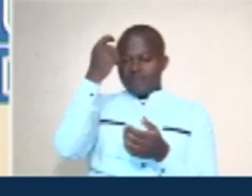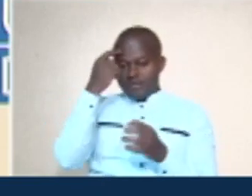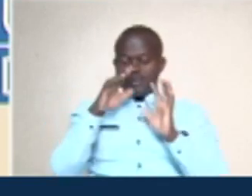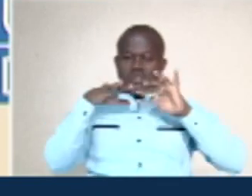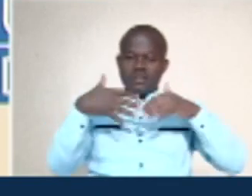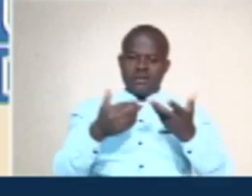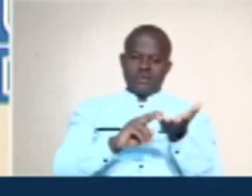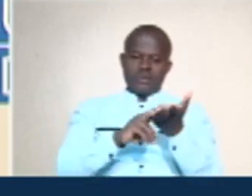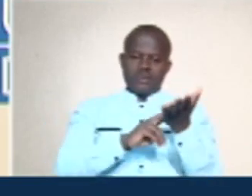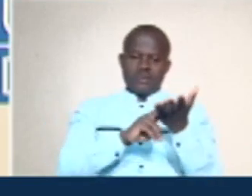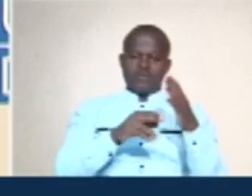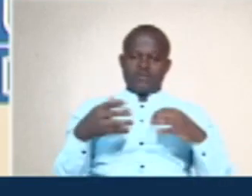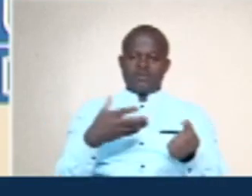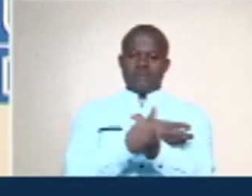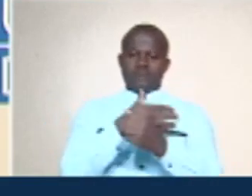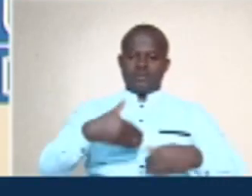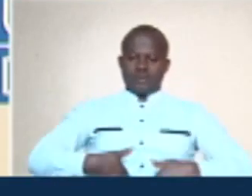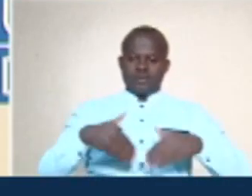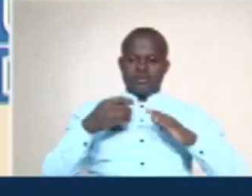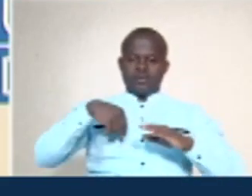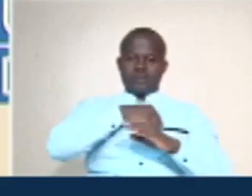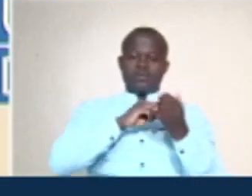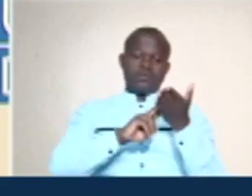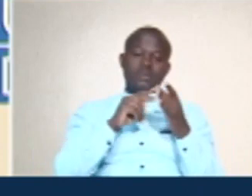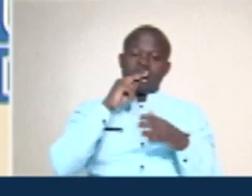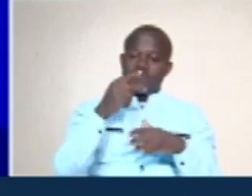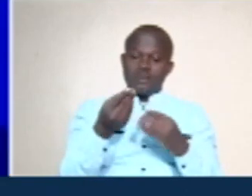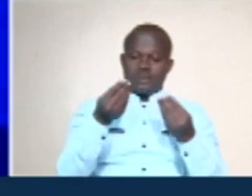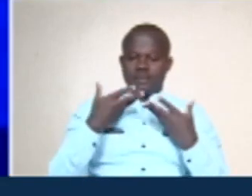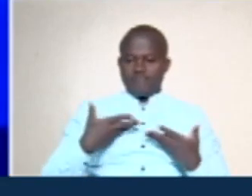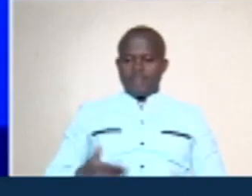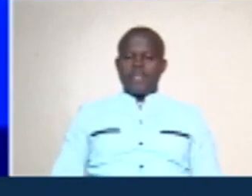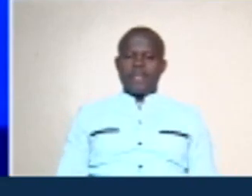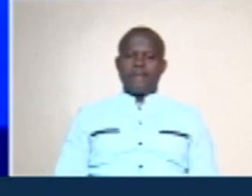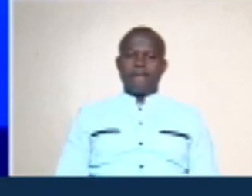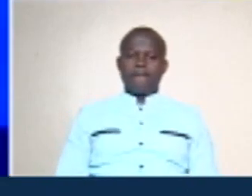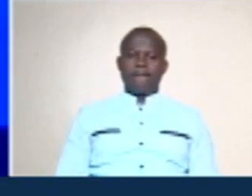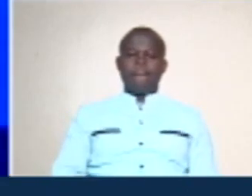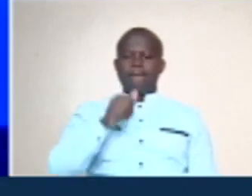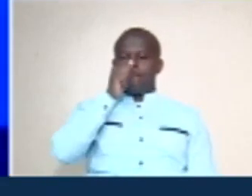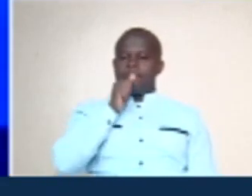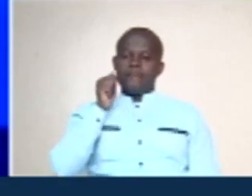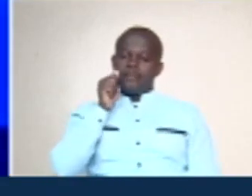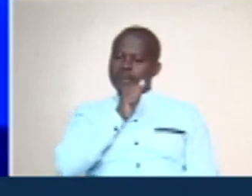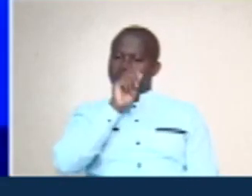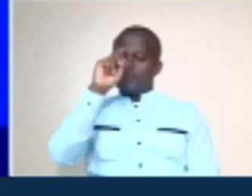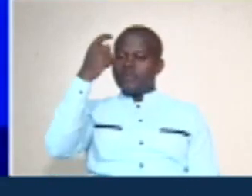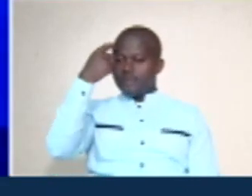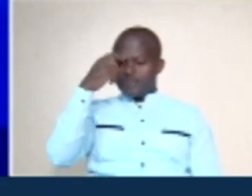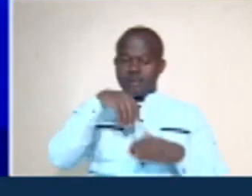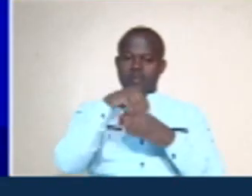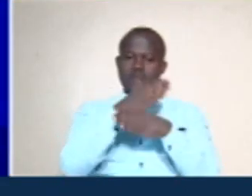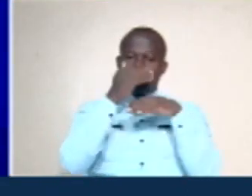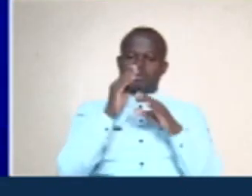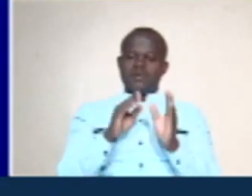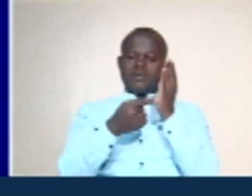gute twakoresha izi mbaraga z'urubyiruko rwacu mukoresha ibisubizo baduha ono umunyamabanga wa leta muri